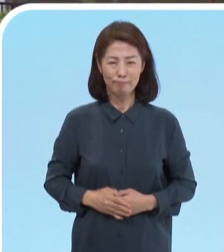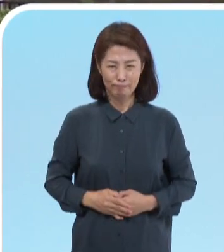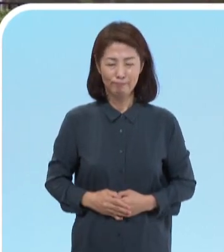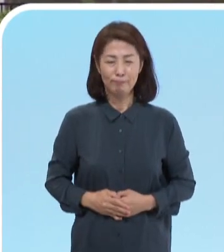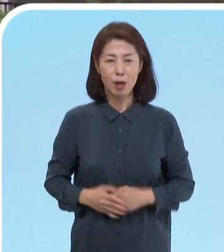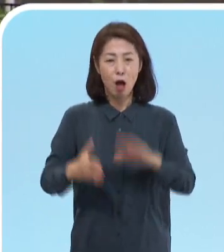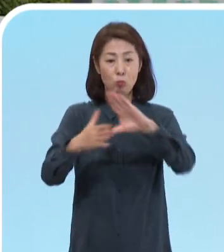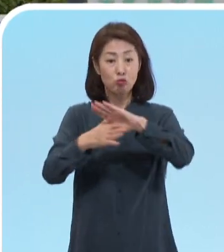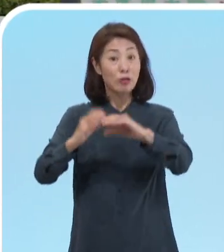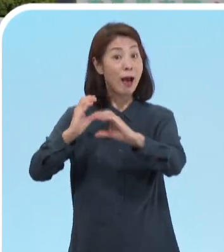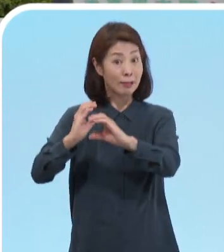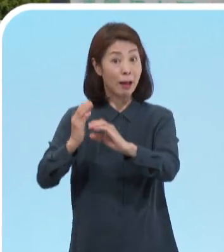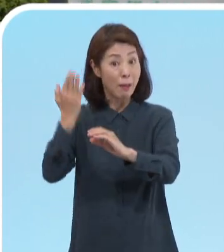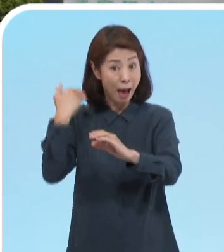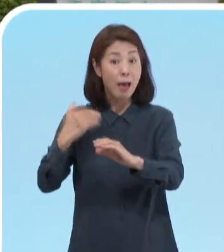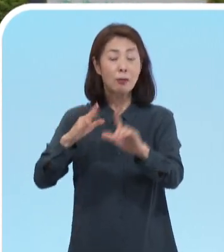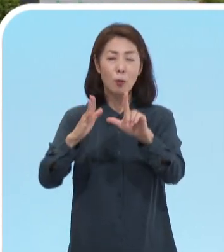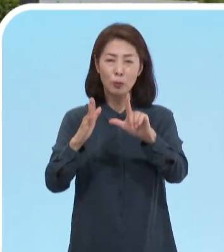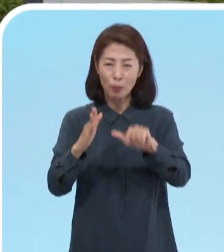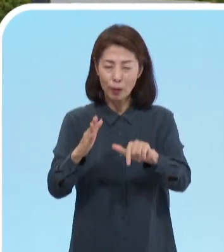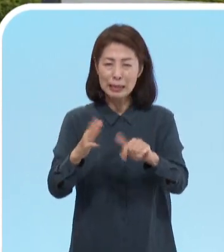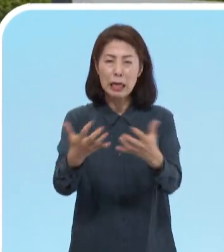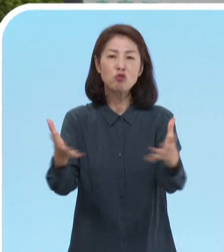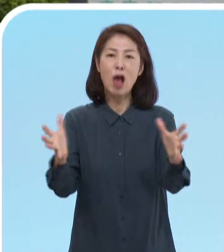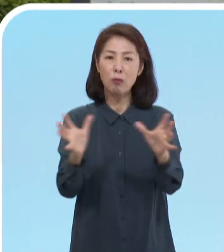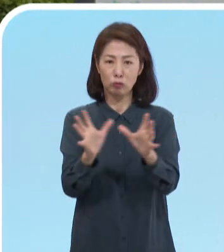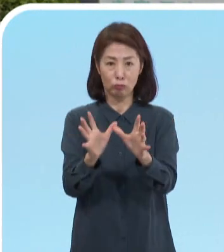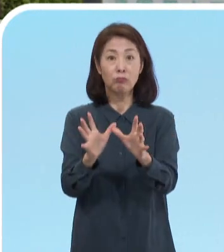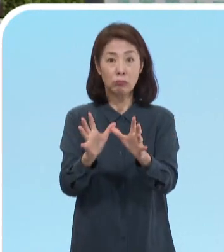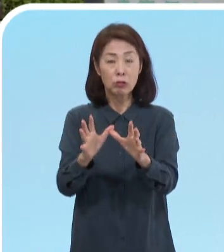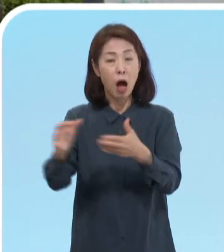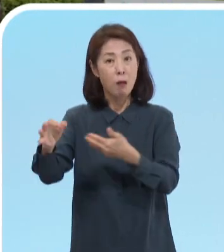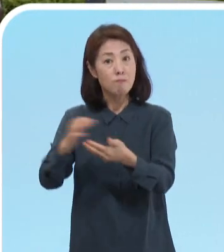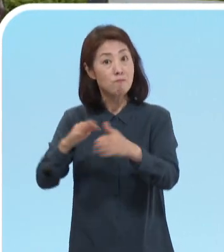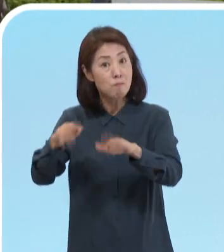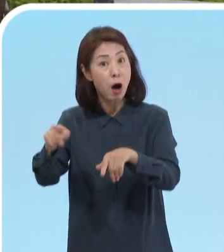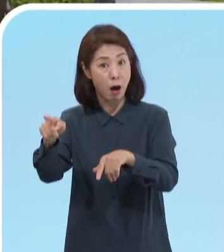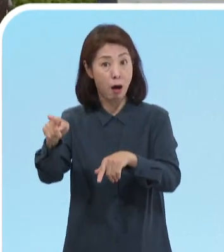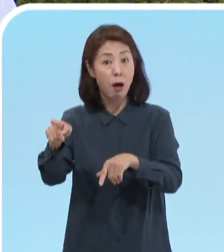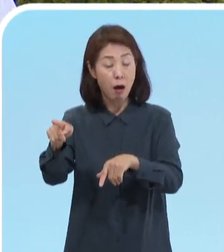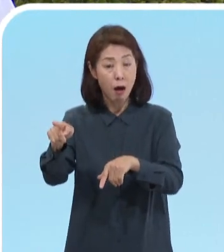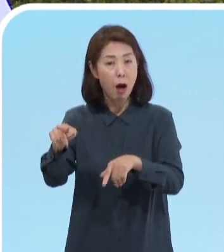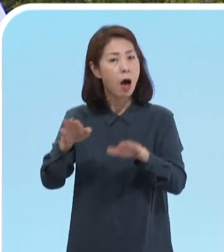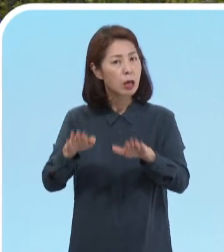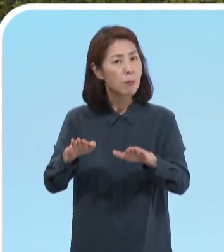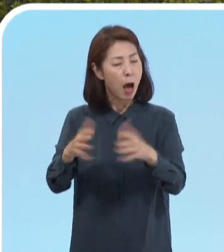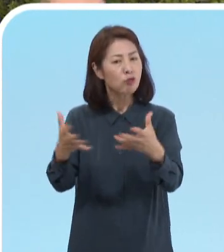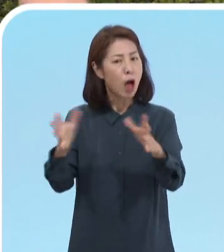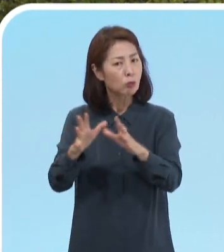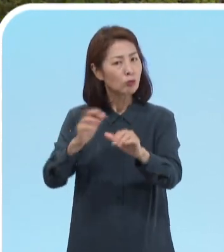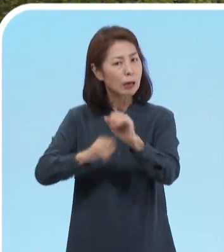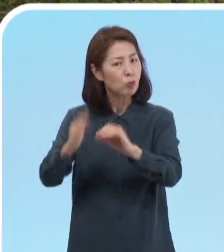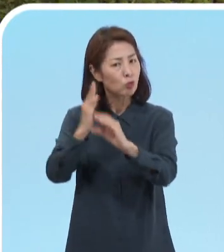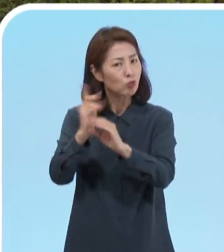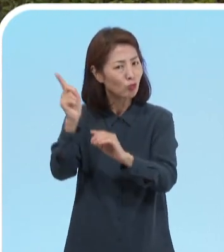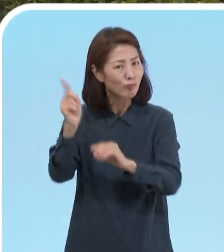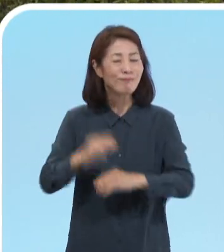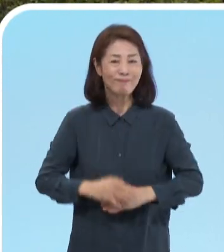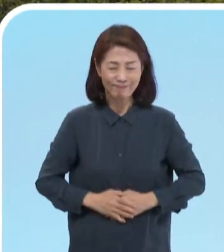噌。なんか文化祭のやつでティティアスの人らが販売してて、多分今学校にいると思